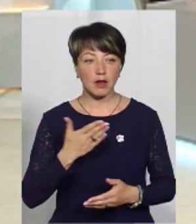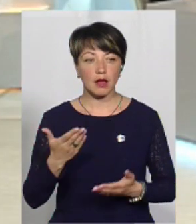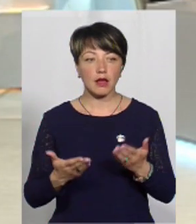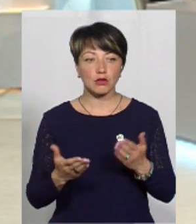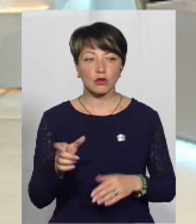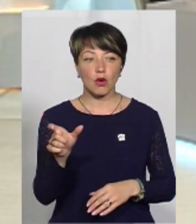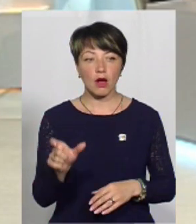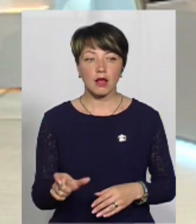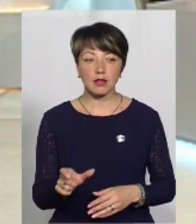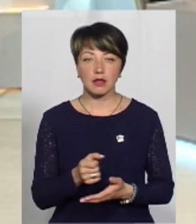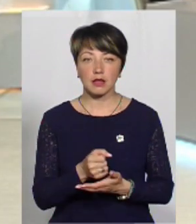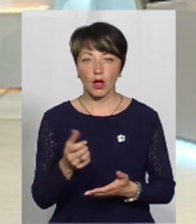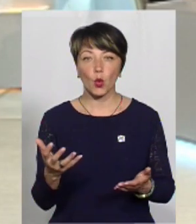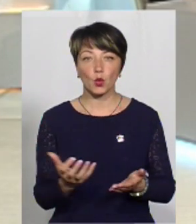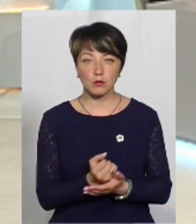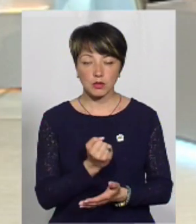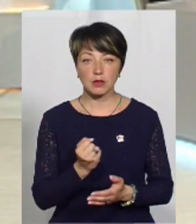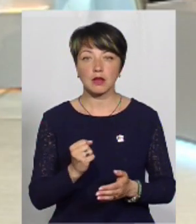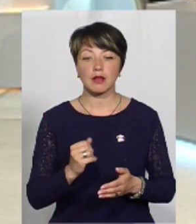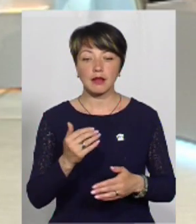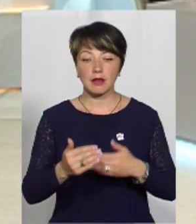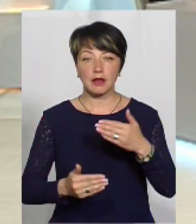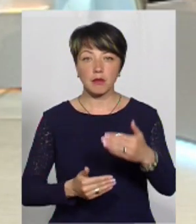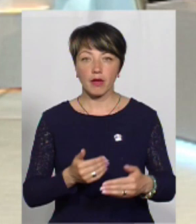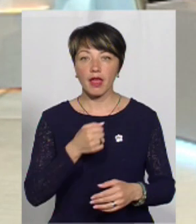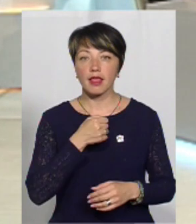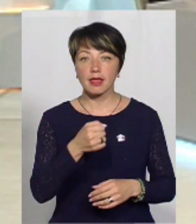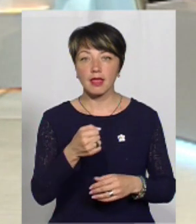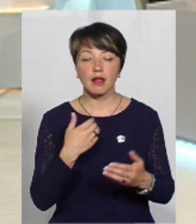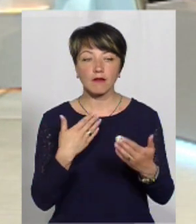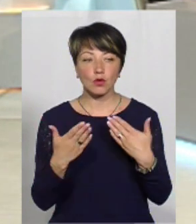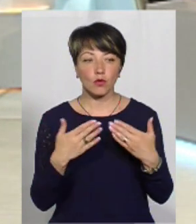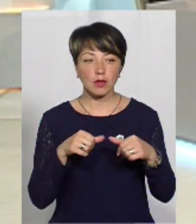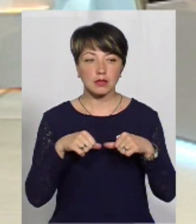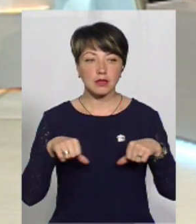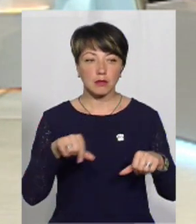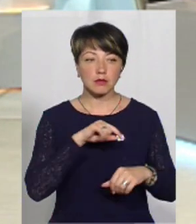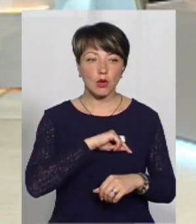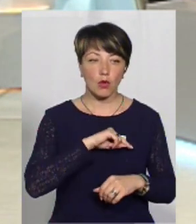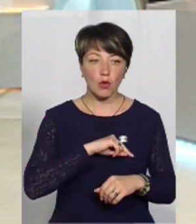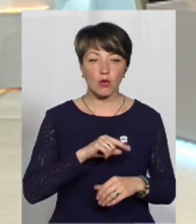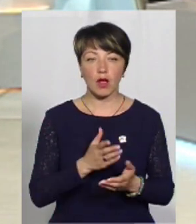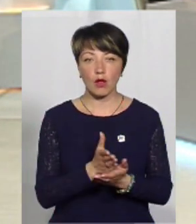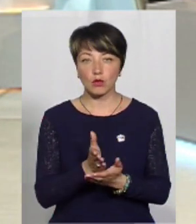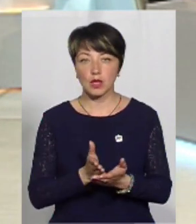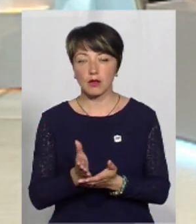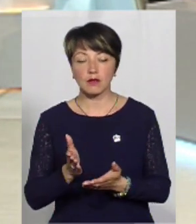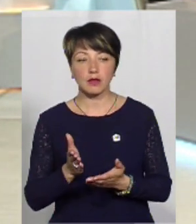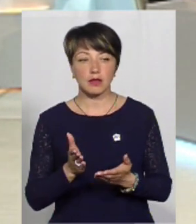кандидат успішно проходить, він проходить етап інтерв'ювання. Це коли засідають психологи, представники галузевих